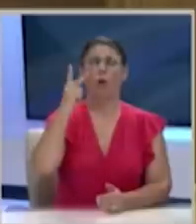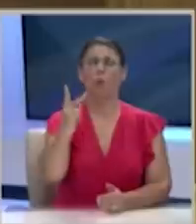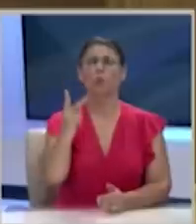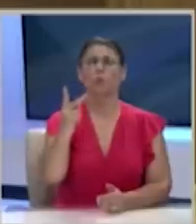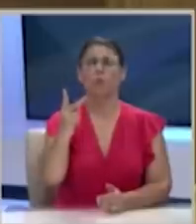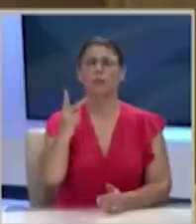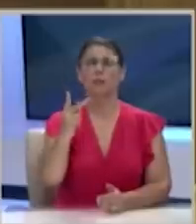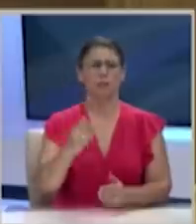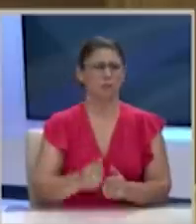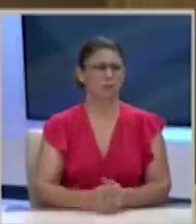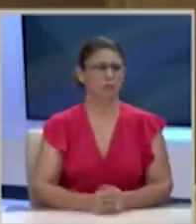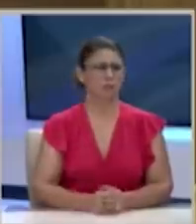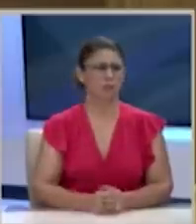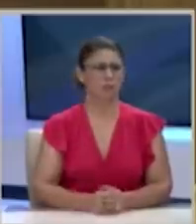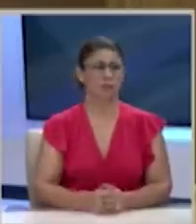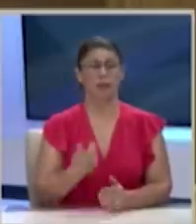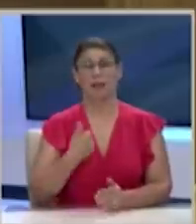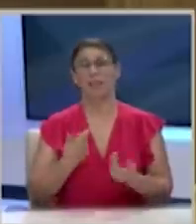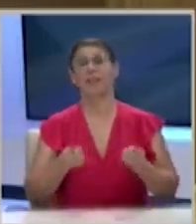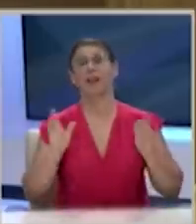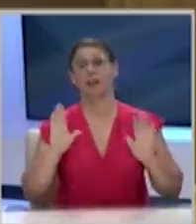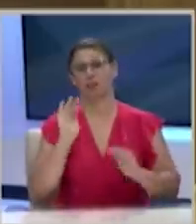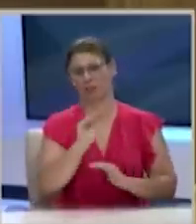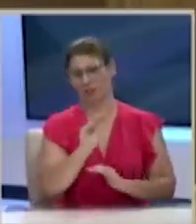εδώ. Δεν κάνω την ερώτηση,